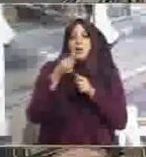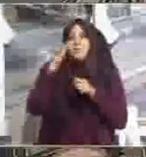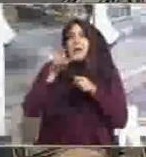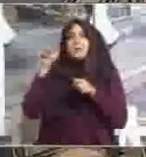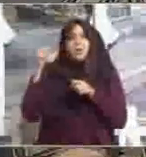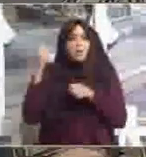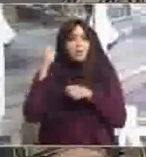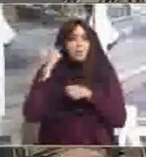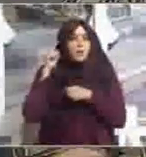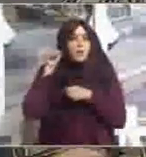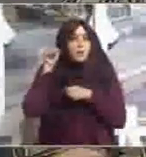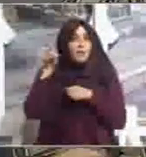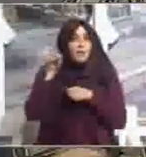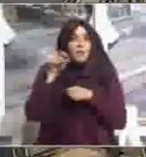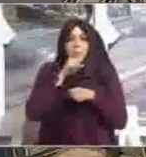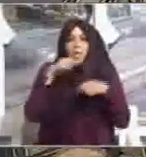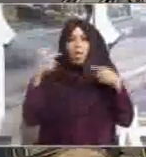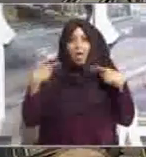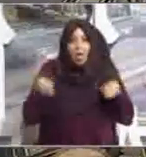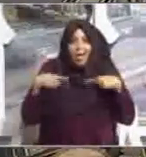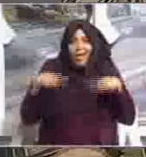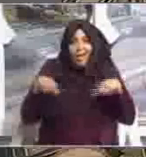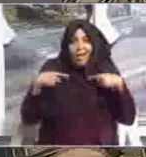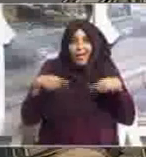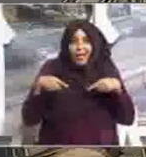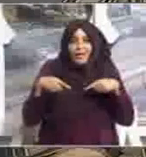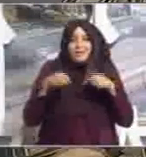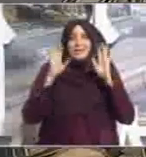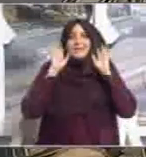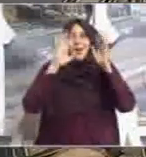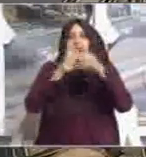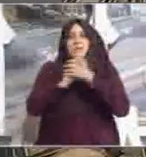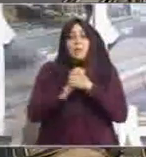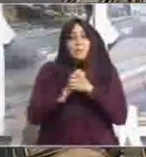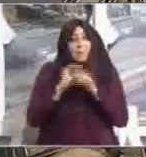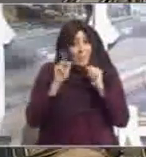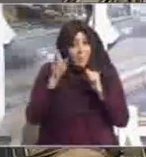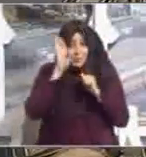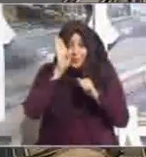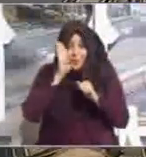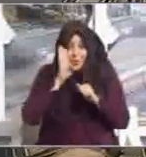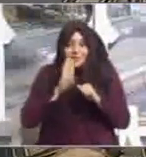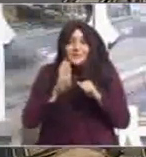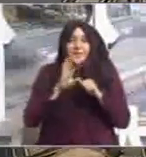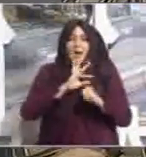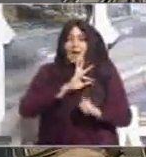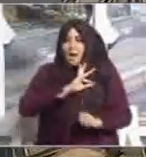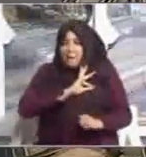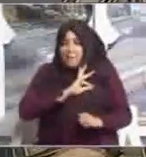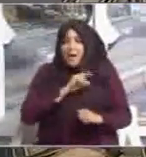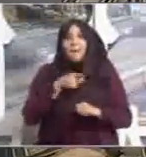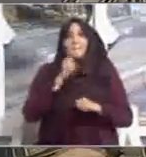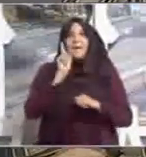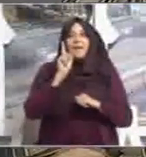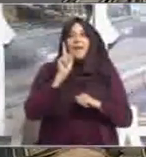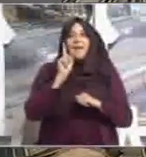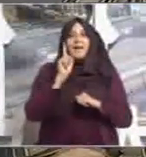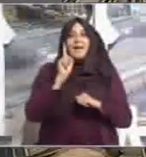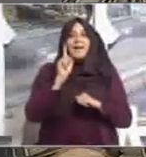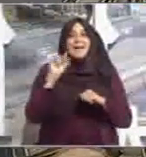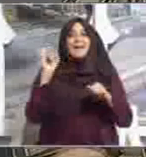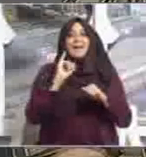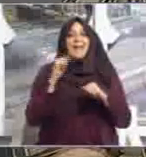به يرتعدون صلى الله عليه وسلم، رغم لطفه ورغم رحمته، إلا أن